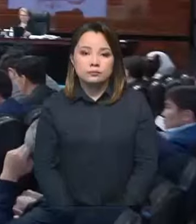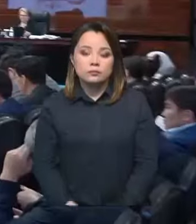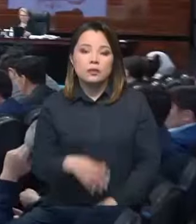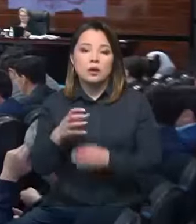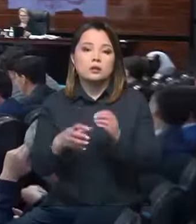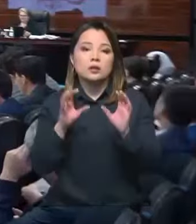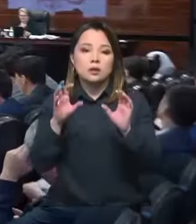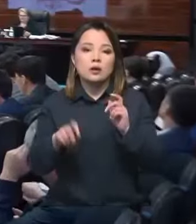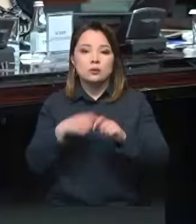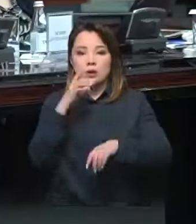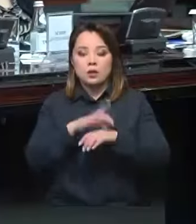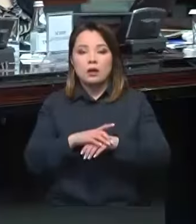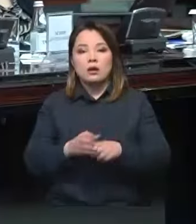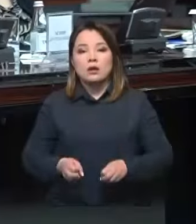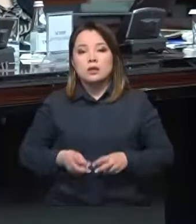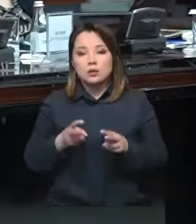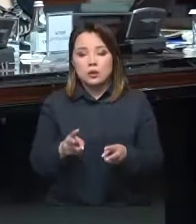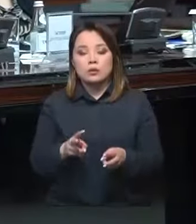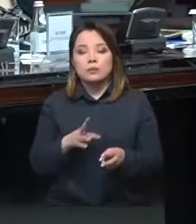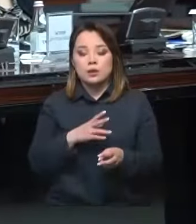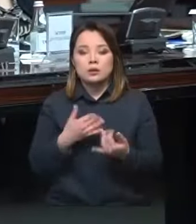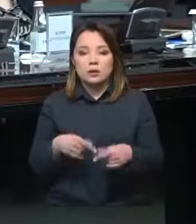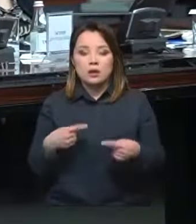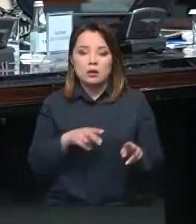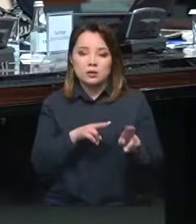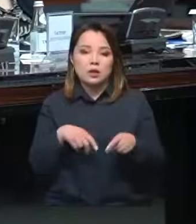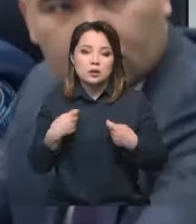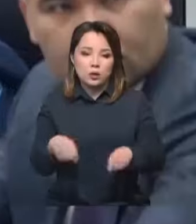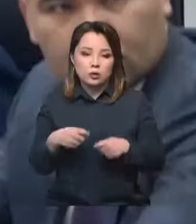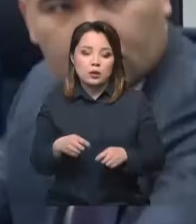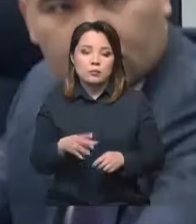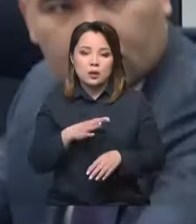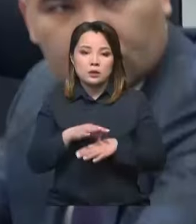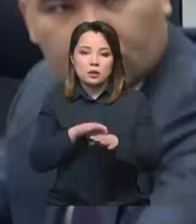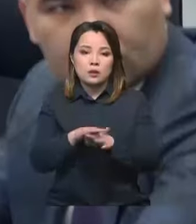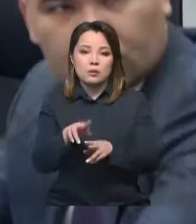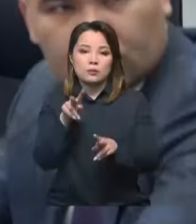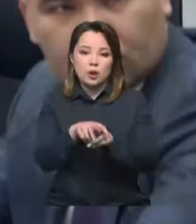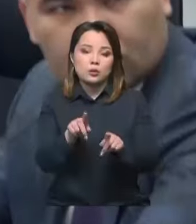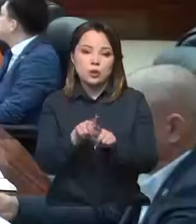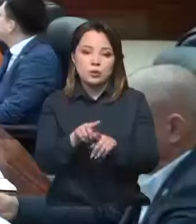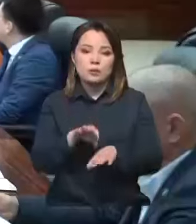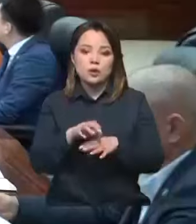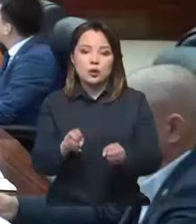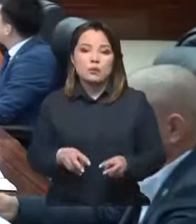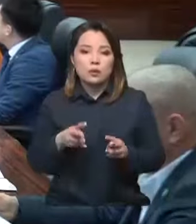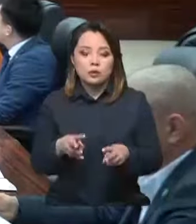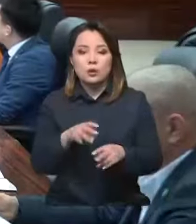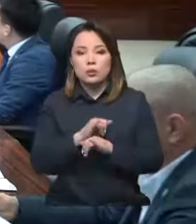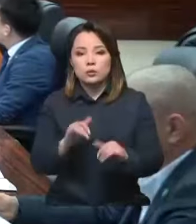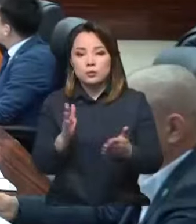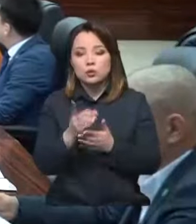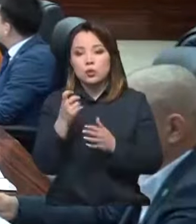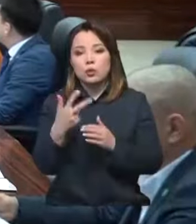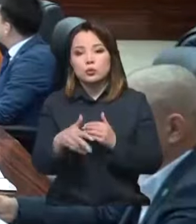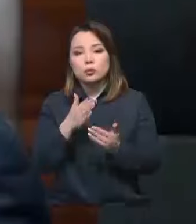Әлемде заңсыз қару-жарақ сату мен есірткі бизнесінен кейін мәжбүрлі құлдыққа қатысты қылмыс көбейіп барады. Ал елімізде соңғы кезде адам саудасымен байланысты